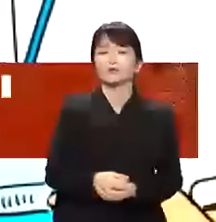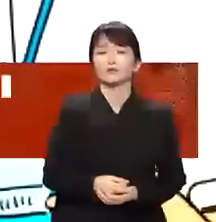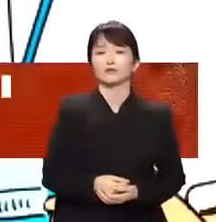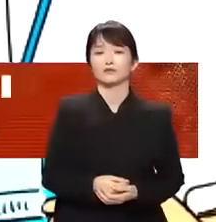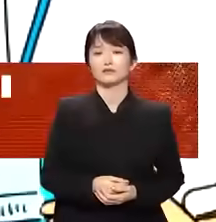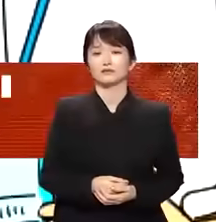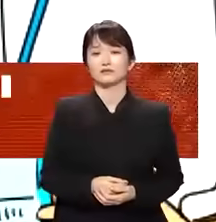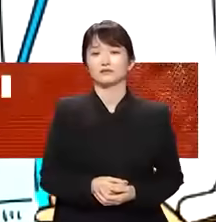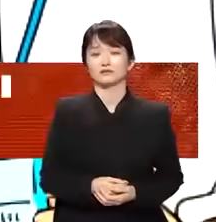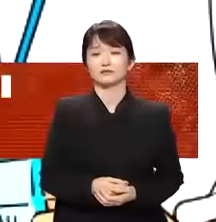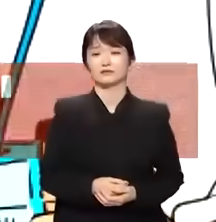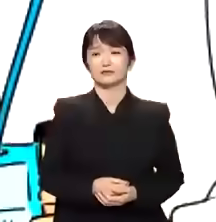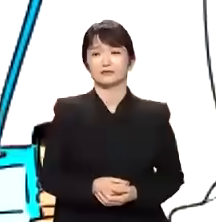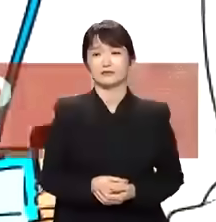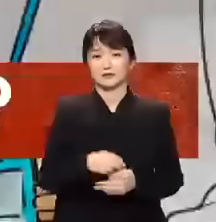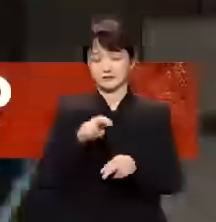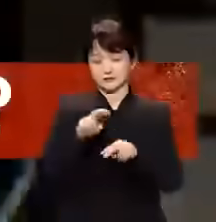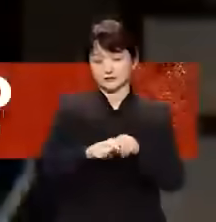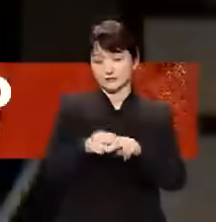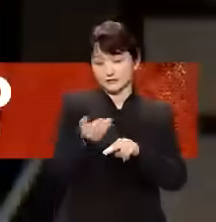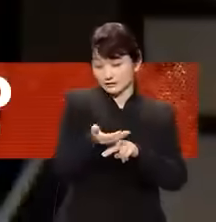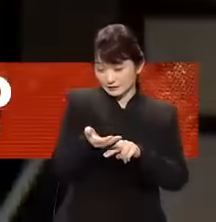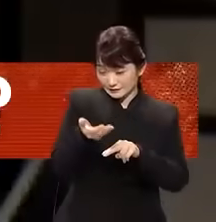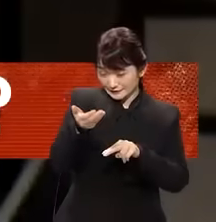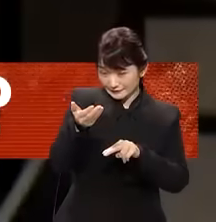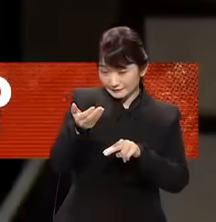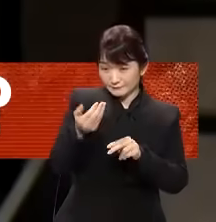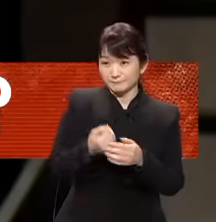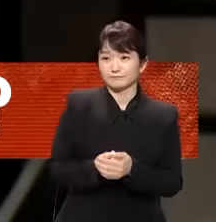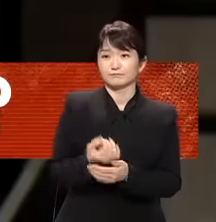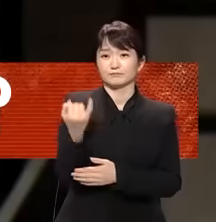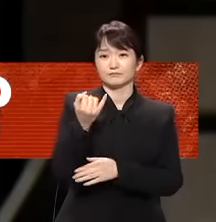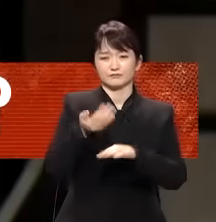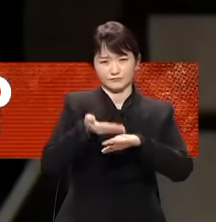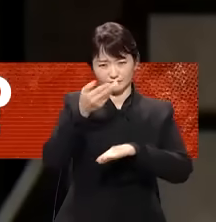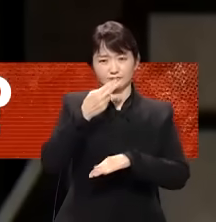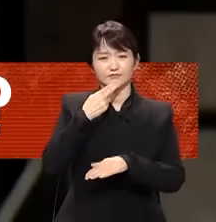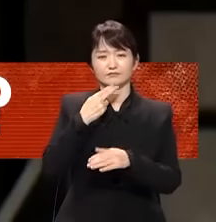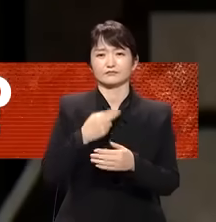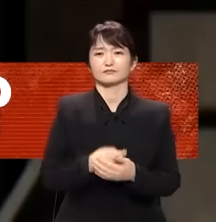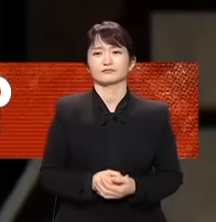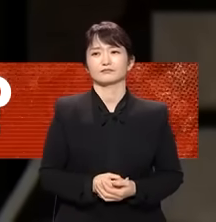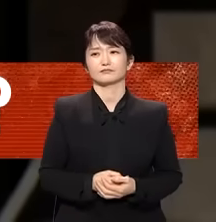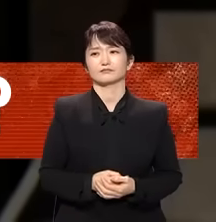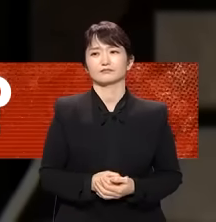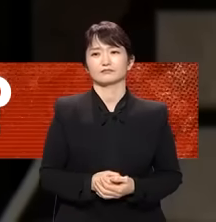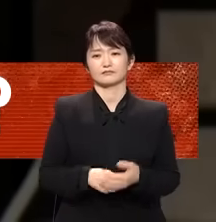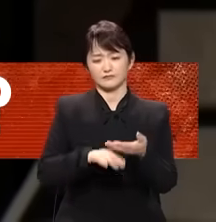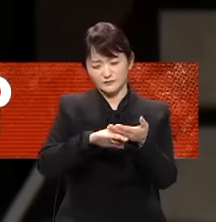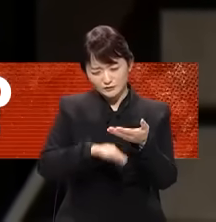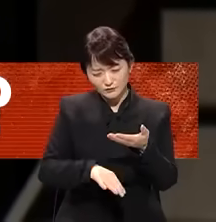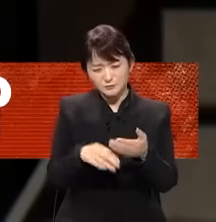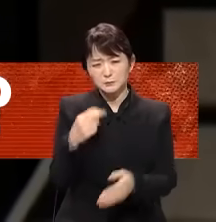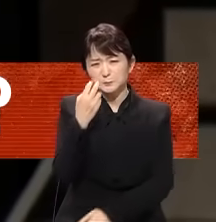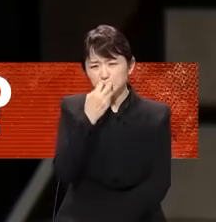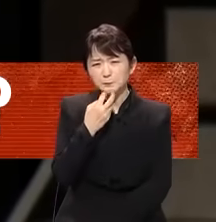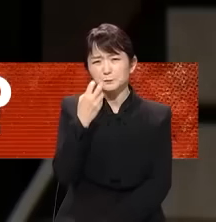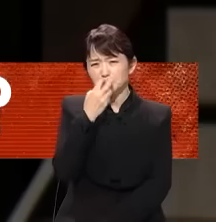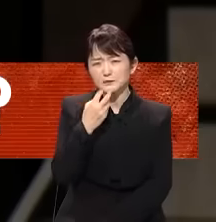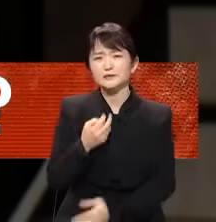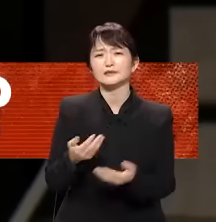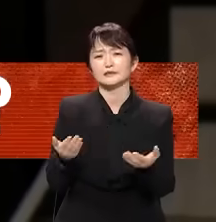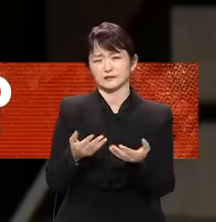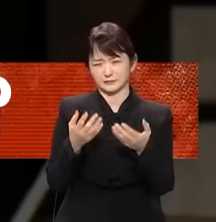어네 그러니까 워낙에 이제 승진을 했는데 여자 선배도 없으니까 이제 사실은 후배들을 챙겨야 되는 일이 더